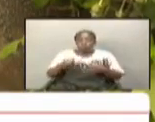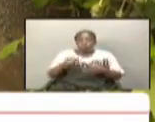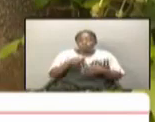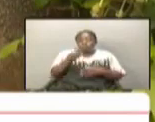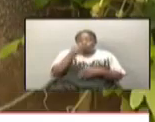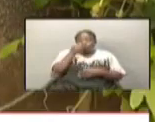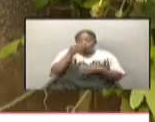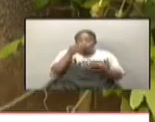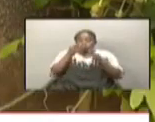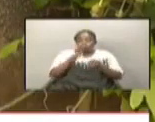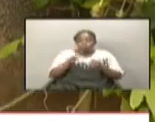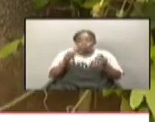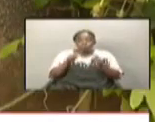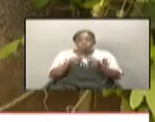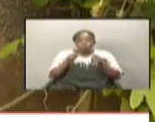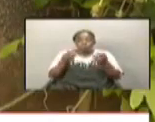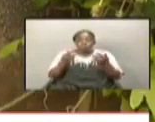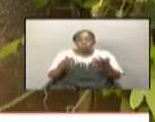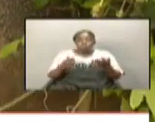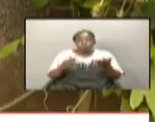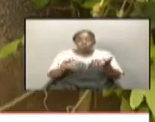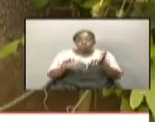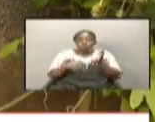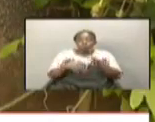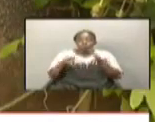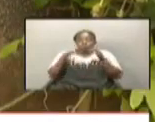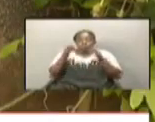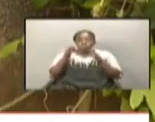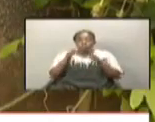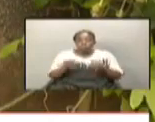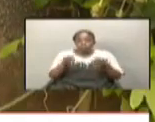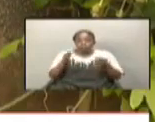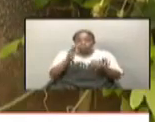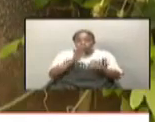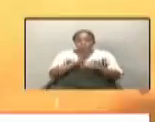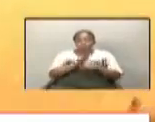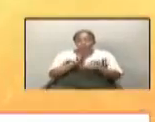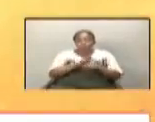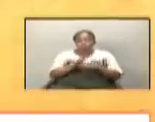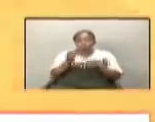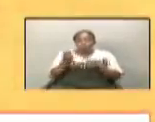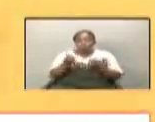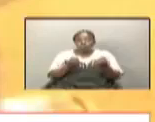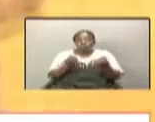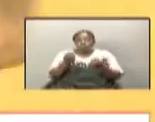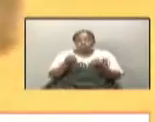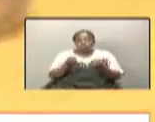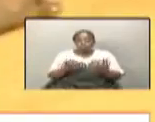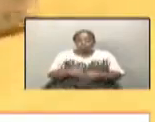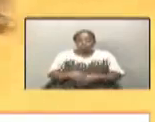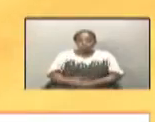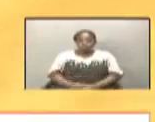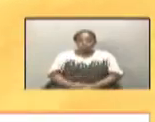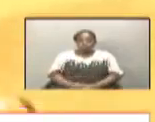ebintu era omukoye yavugangayo n'ebintu nga aiduiza motoka butu.